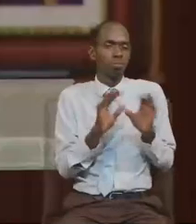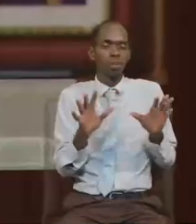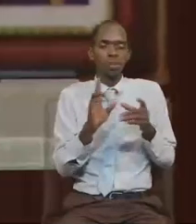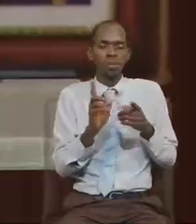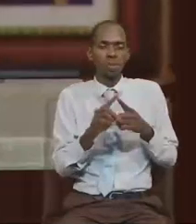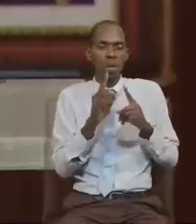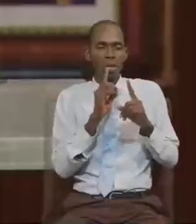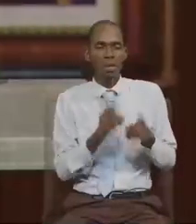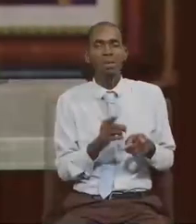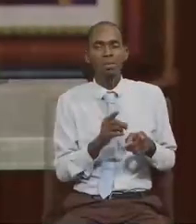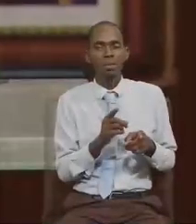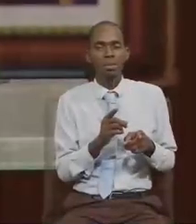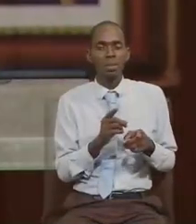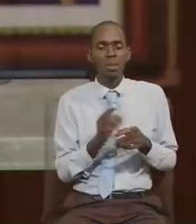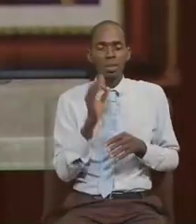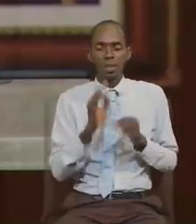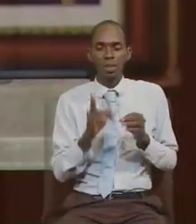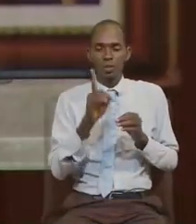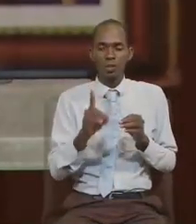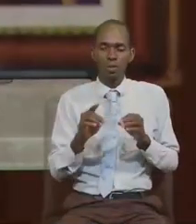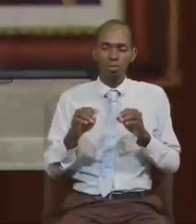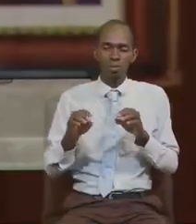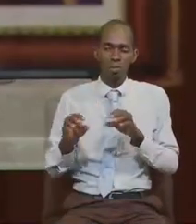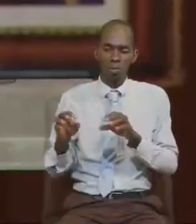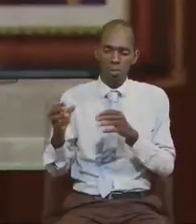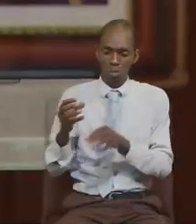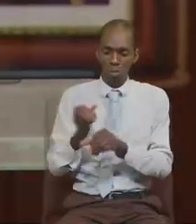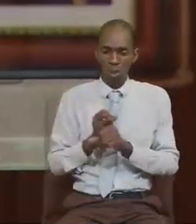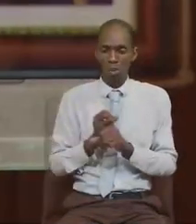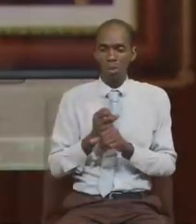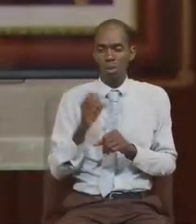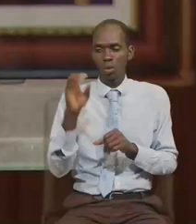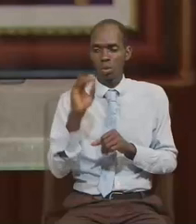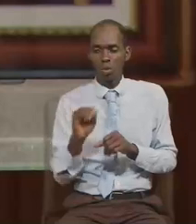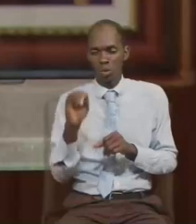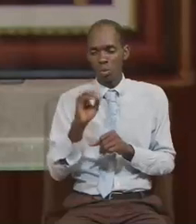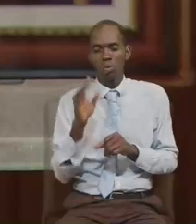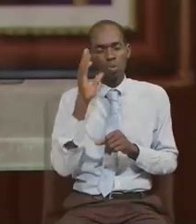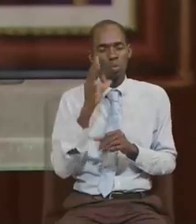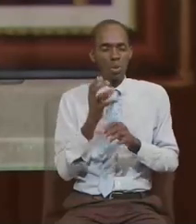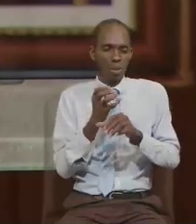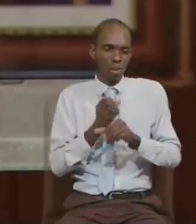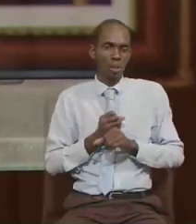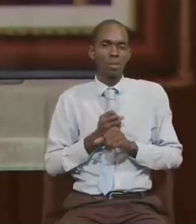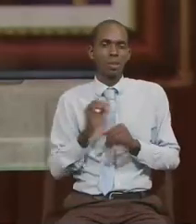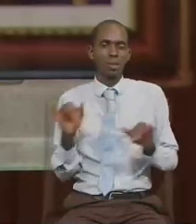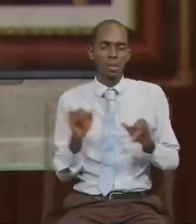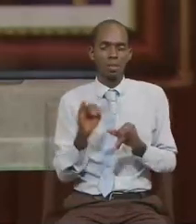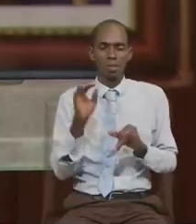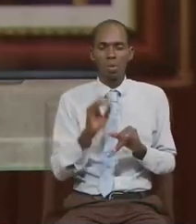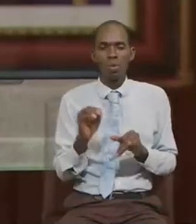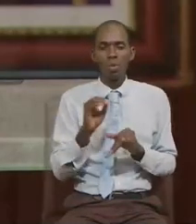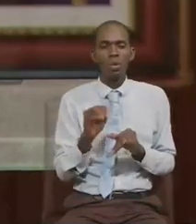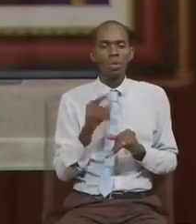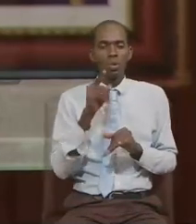tu vas récolter zéro. Si tu sèmes 10, tu vas moissonner sur la base de